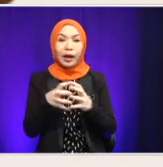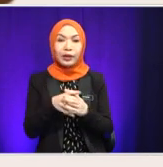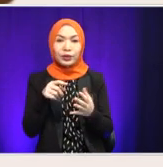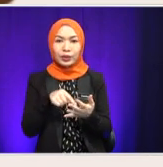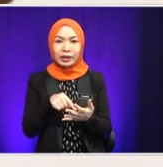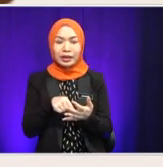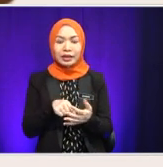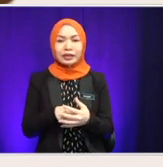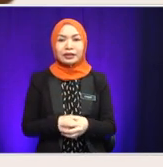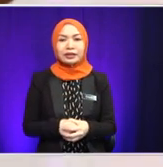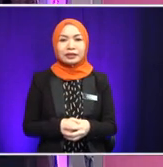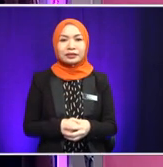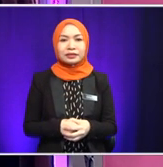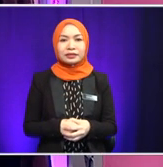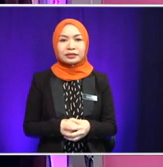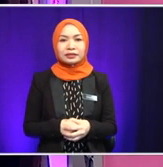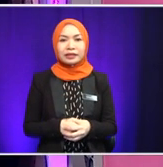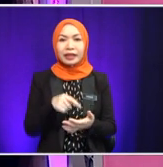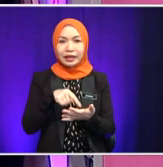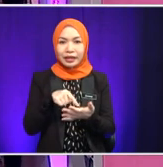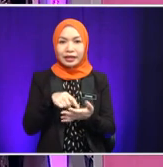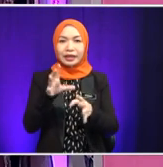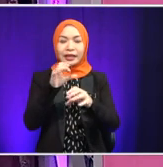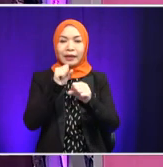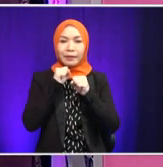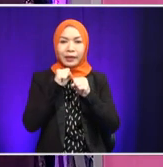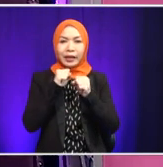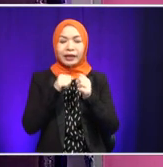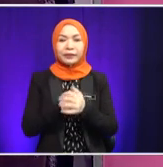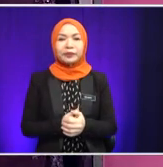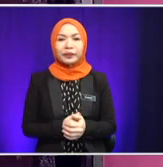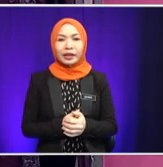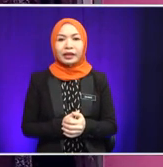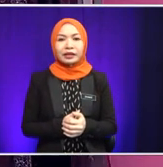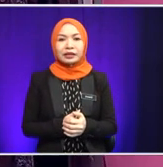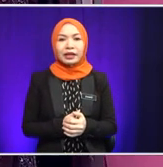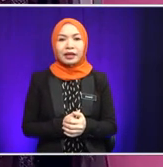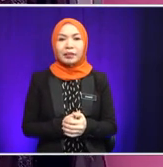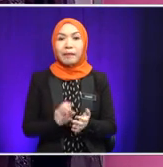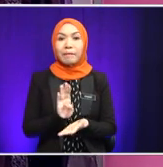perselisihan paham tak ada huru-hara dan sebagainya ini dapat mengukuhkan ekonomi negara karena